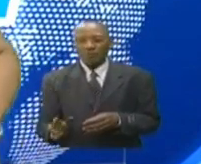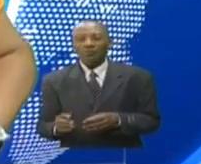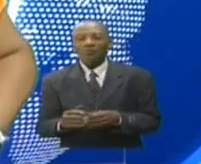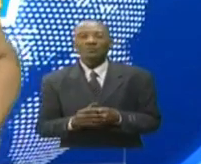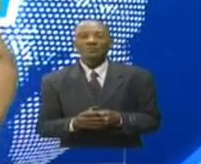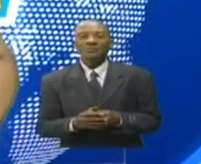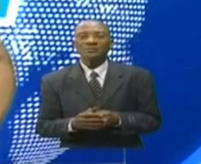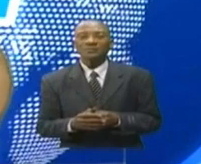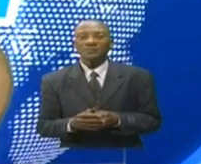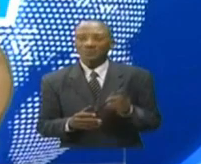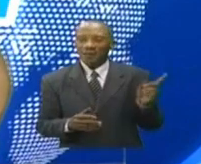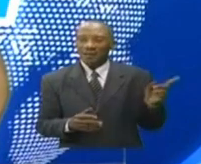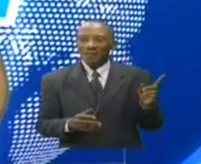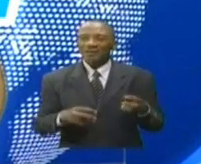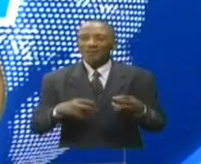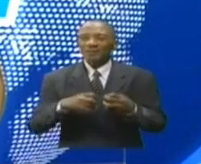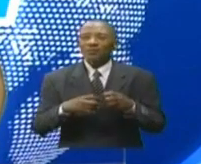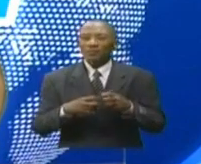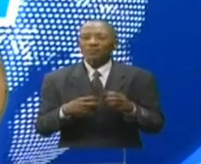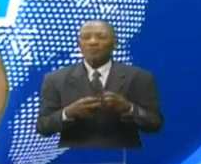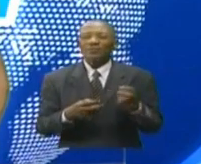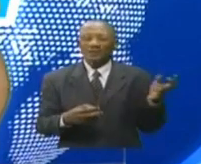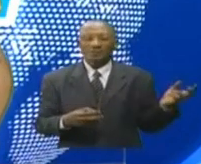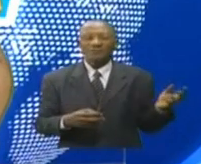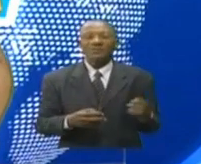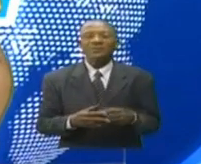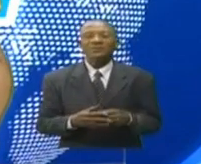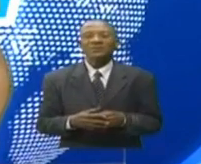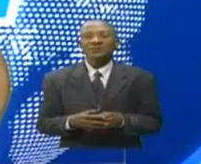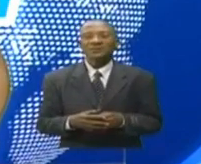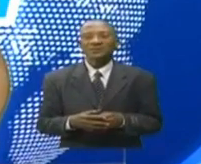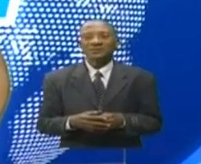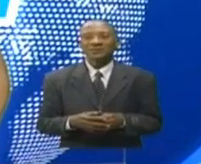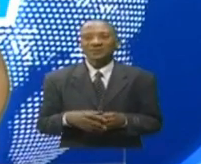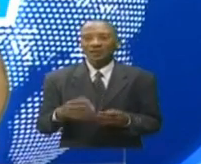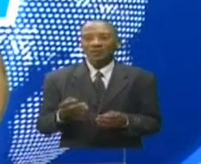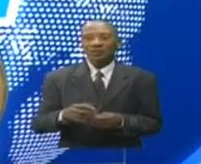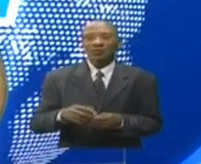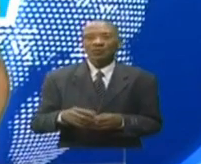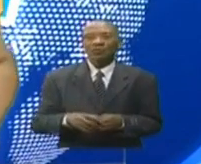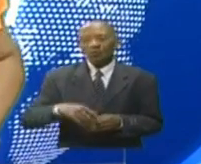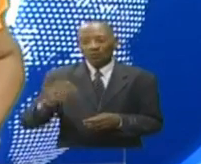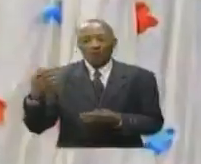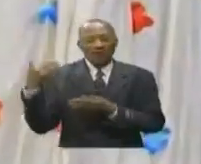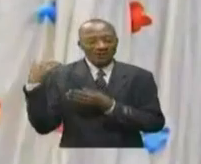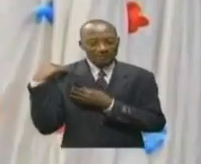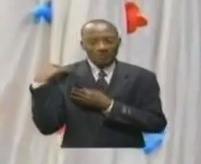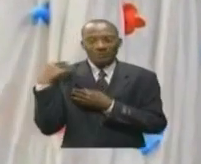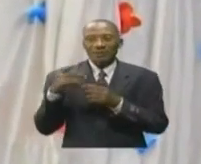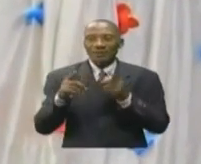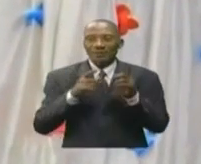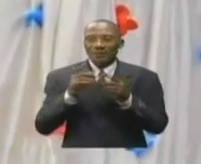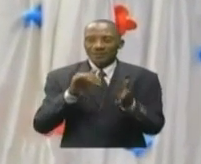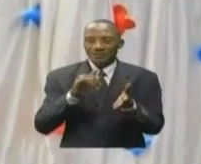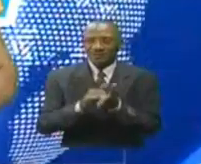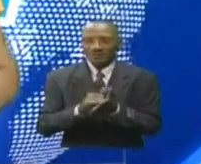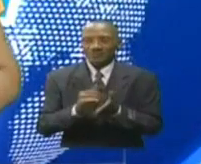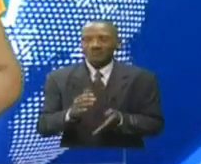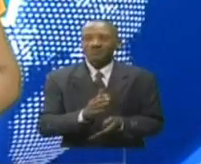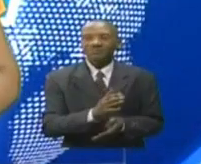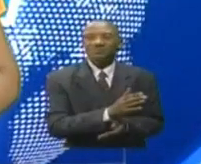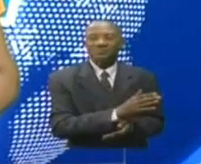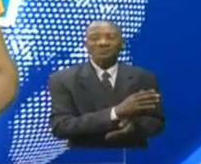pas épargnée. Une préoccupation soulevée par Simon Bosso, PCA de cette université. Quel est l'état de lieu de